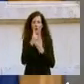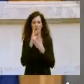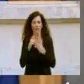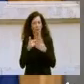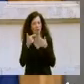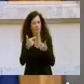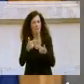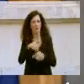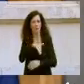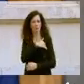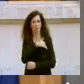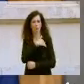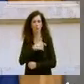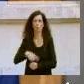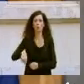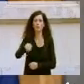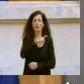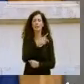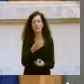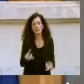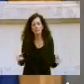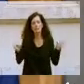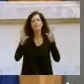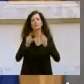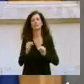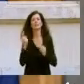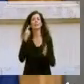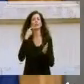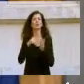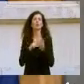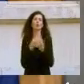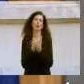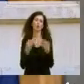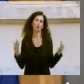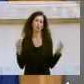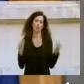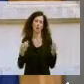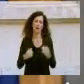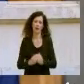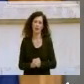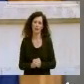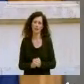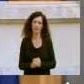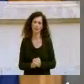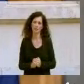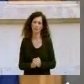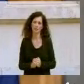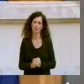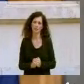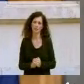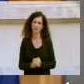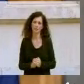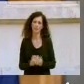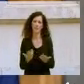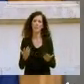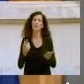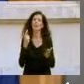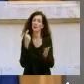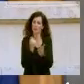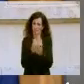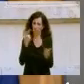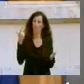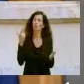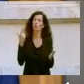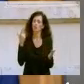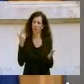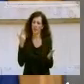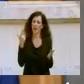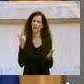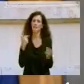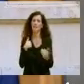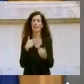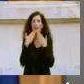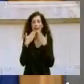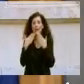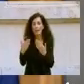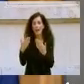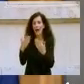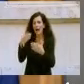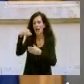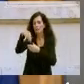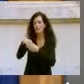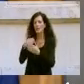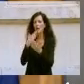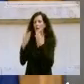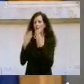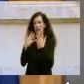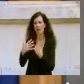ripristino di una fase di normalità ed è molto importante e io ringrazio le forze del parlamento i